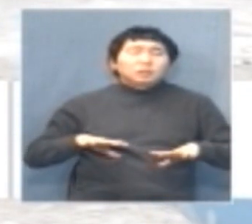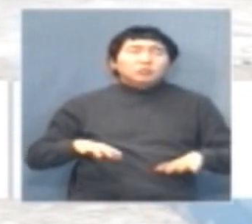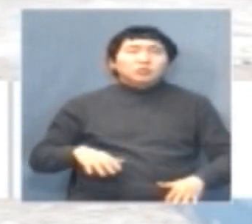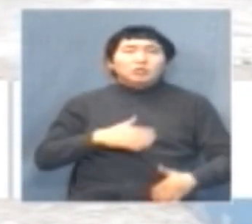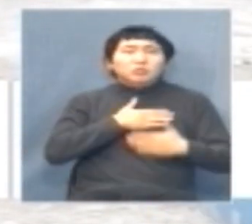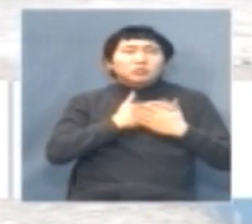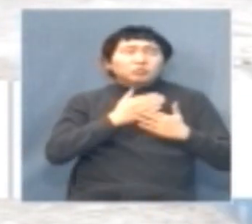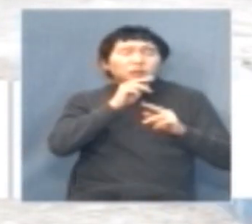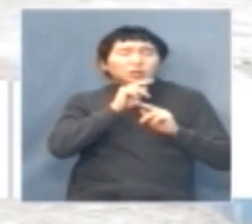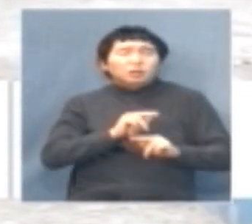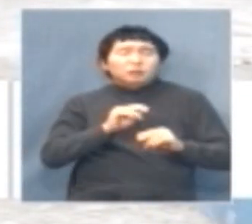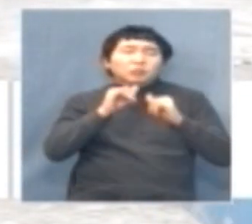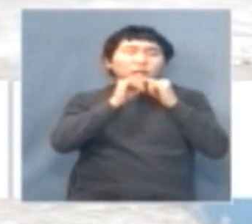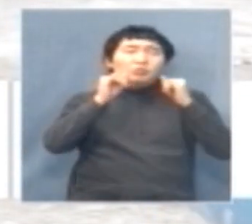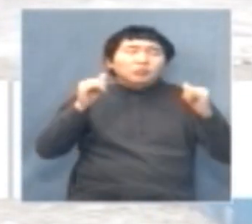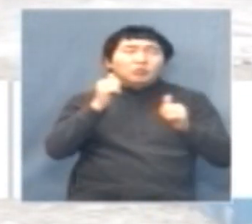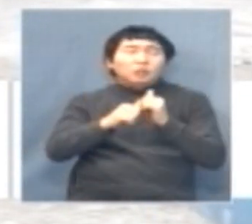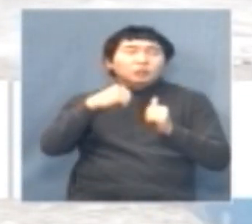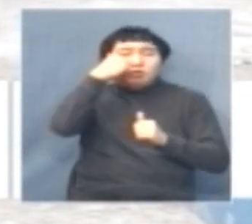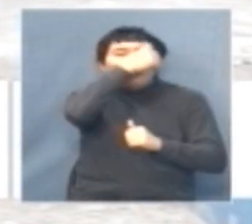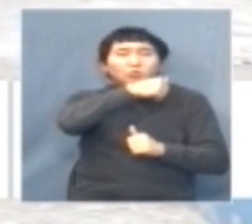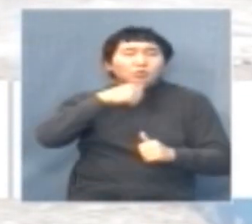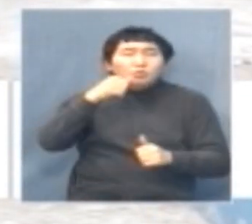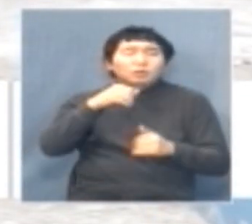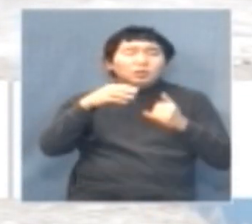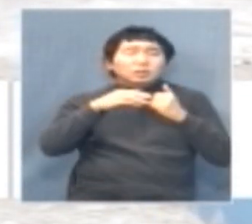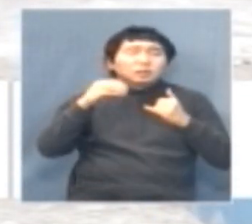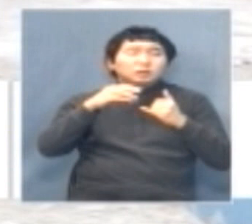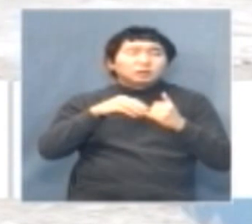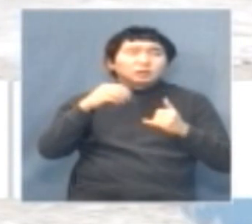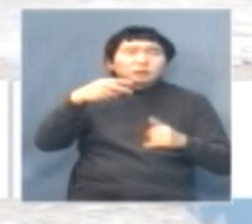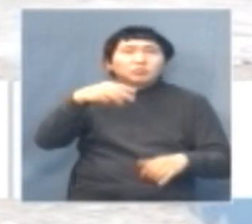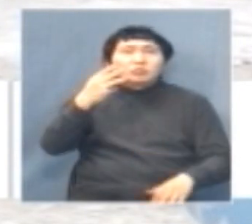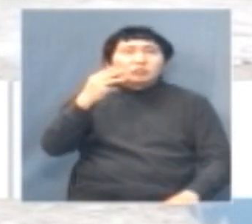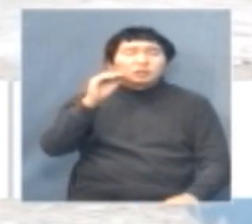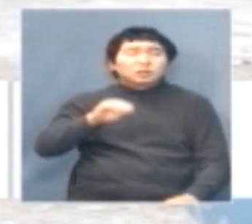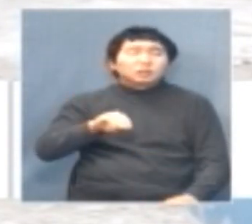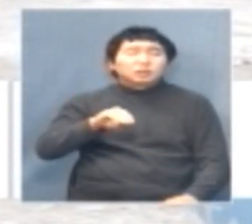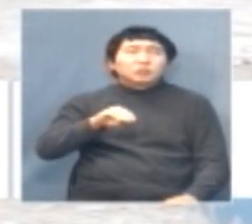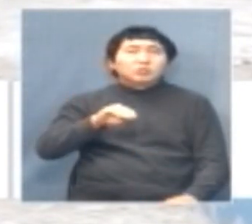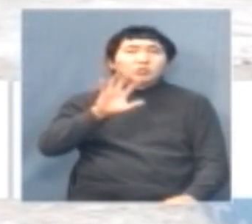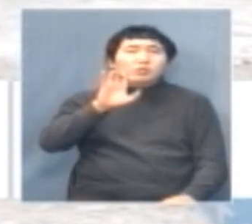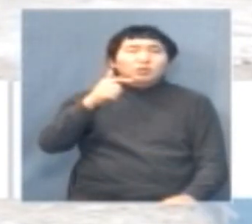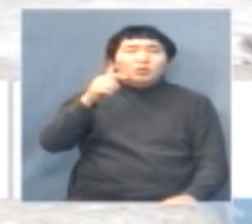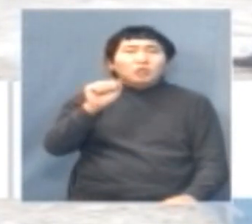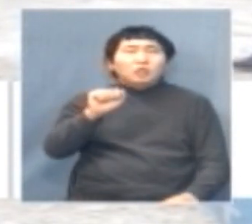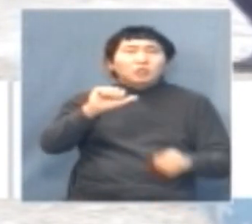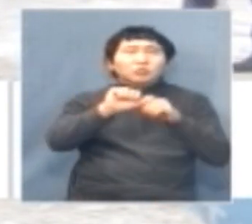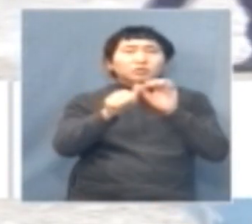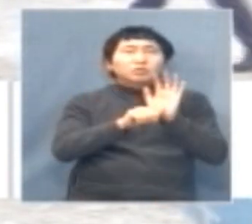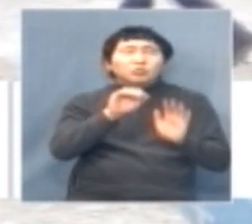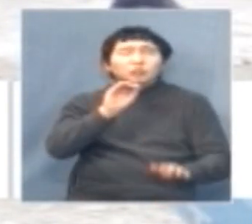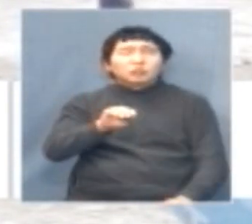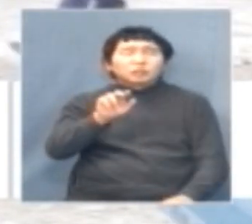развиваемся в этой сфере. Год от года спрос на землю растет. Площадь района составляет 23 500 гектаров. Из них мы осваиваем 16